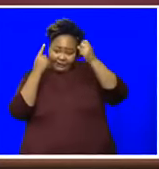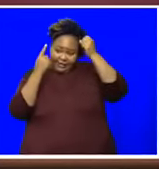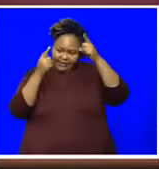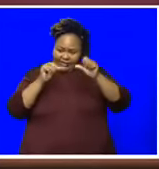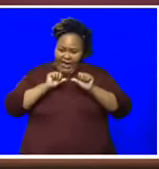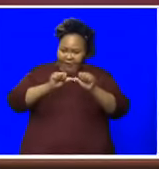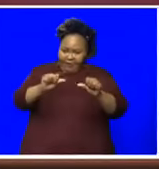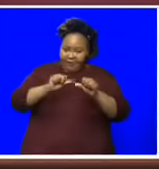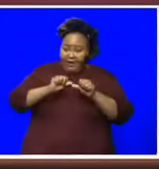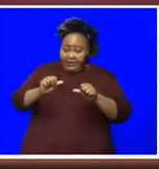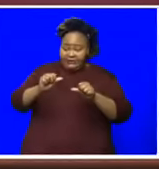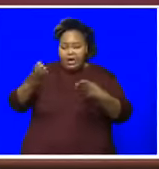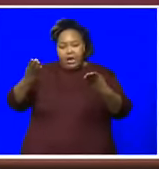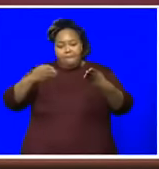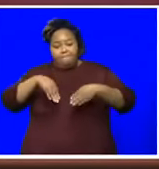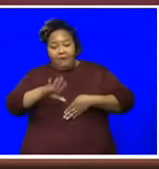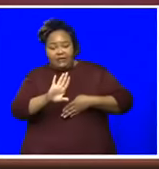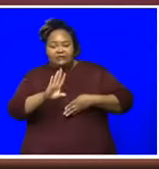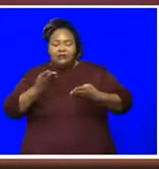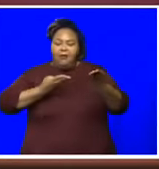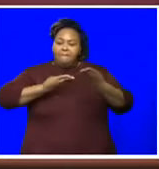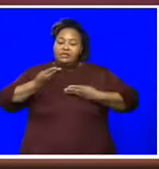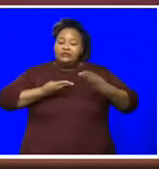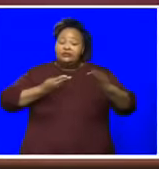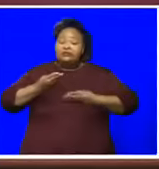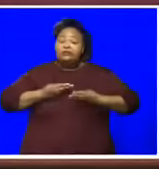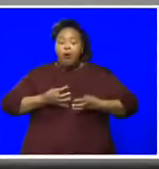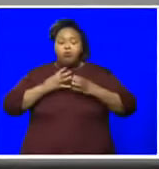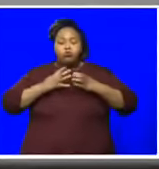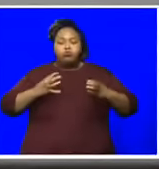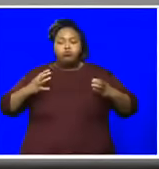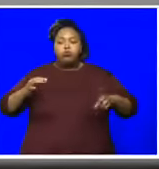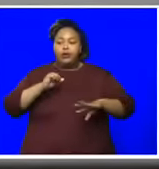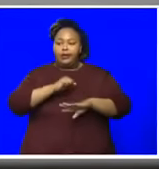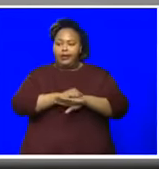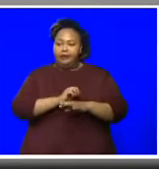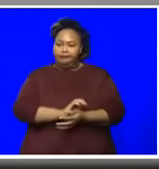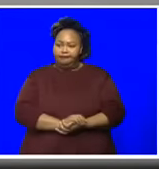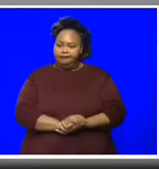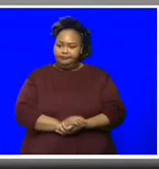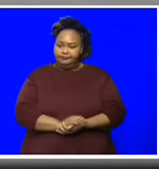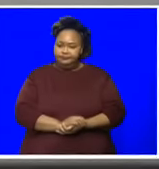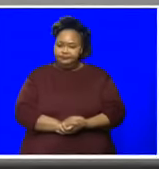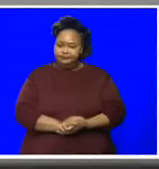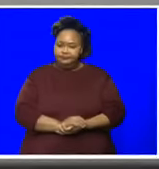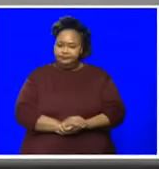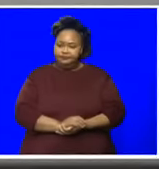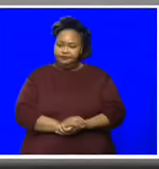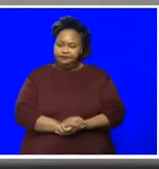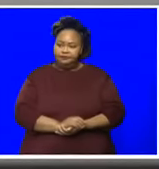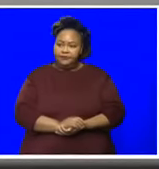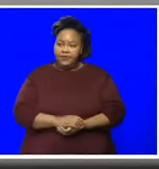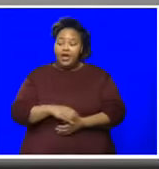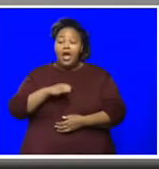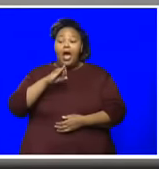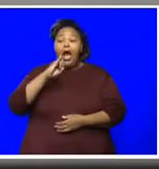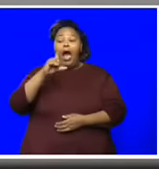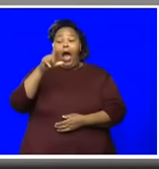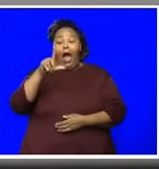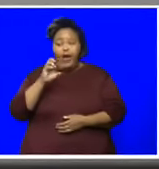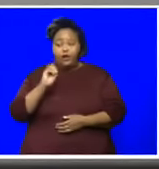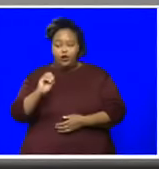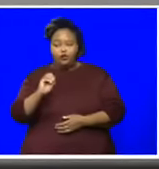be kind to ourselves. Let us be patient with ourselves. Inhlangano yakamhlaba yedisebenti International